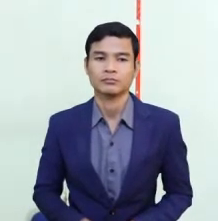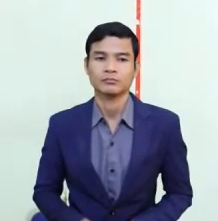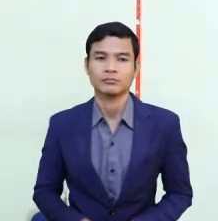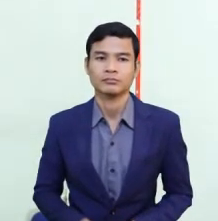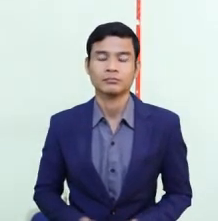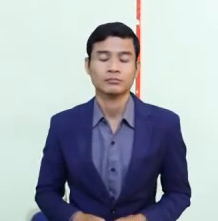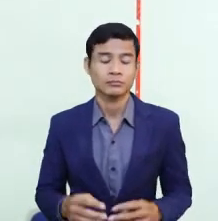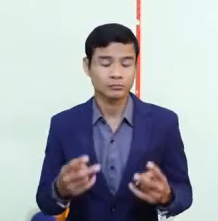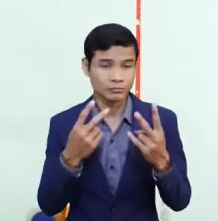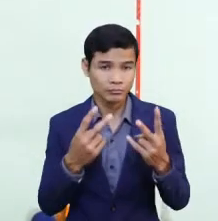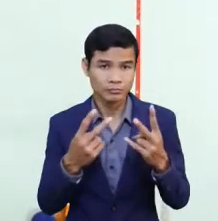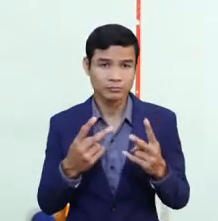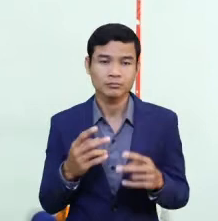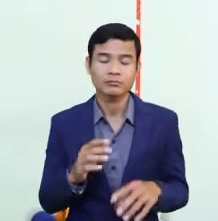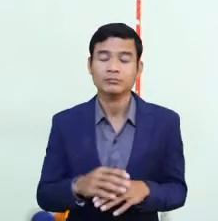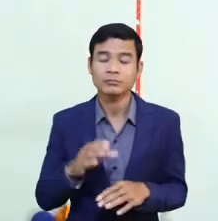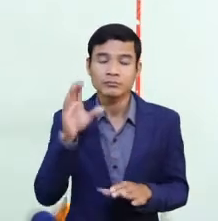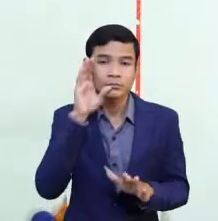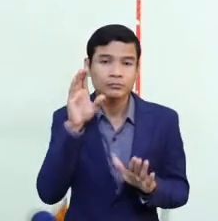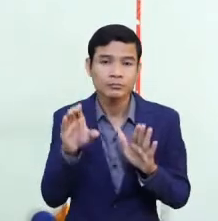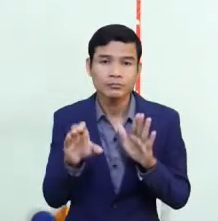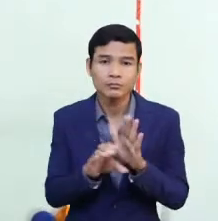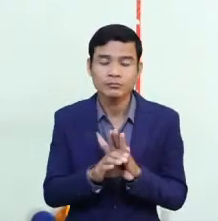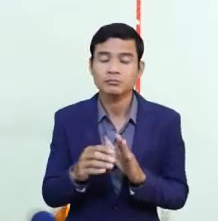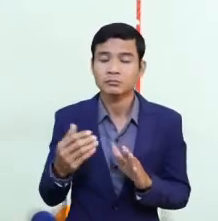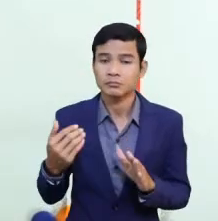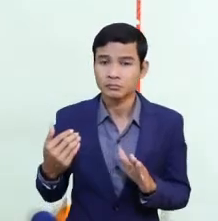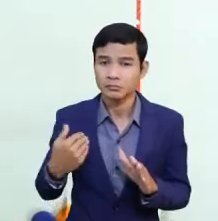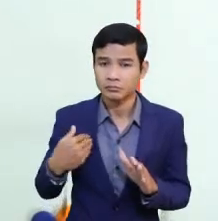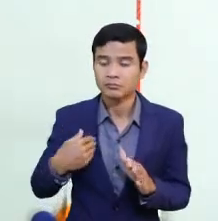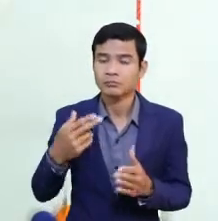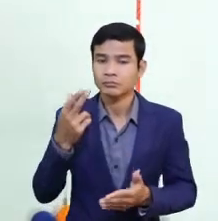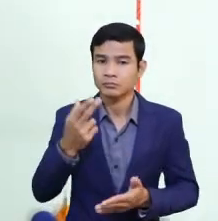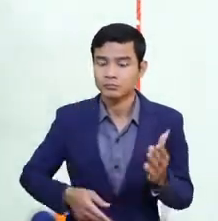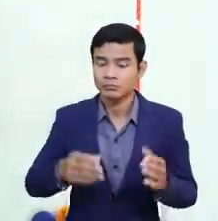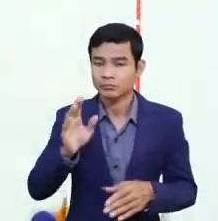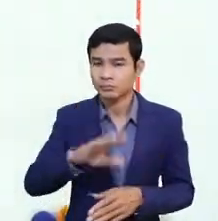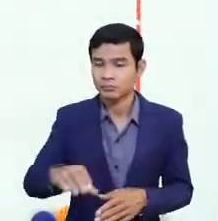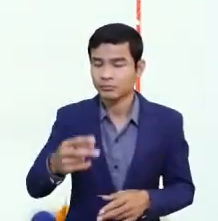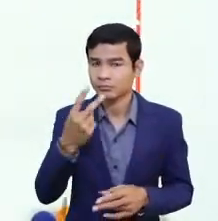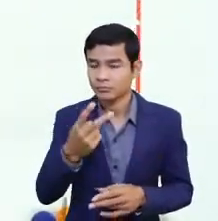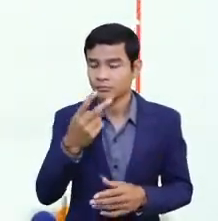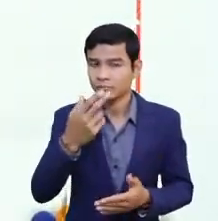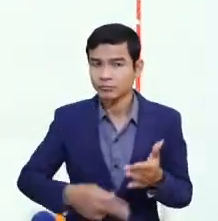Chà, con mơ mơ ta nơi con rụp nê miên. Chà, con khơi miên ở bầy khá lá.